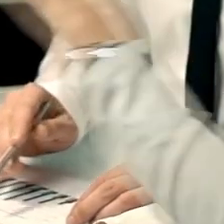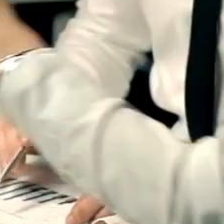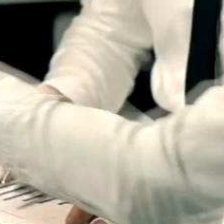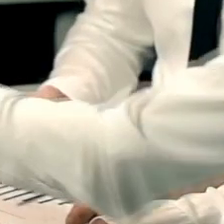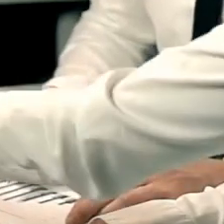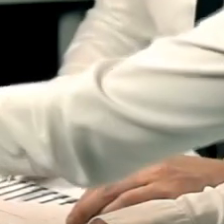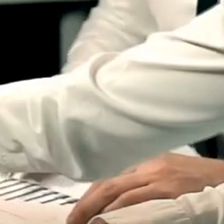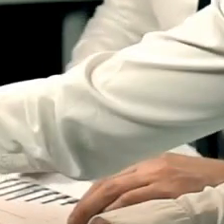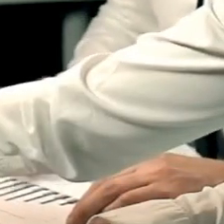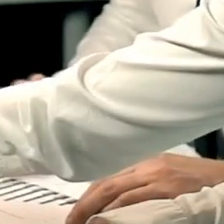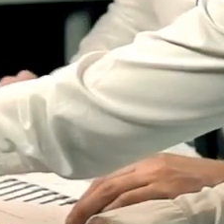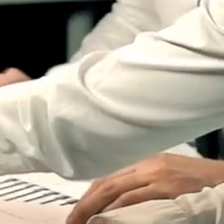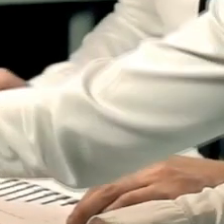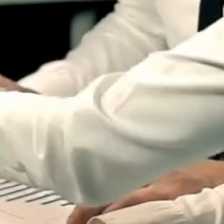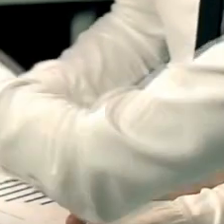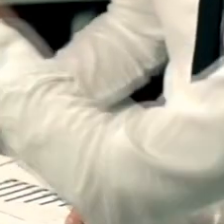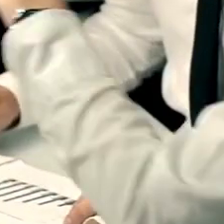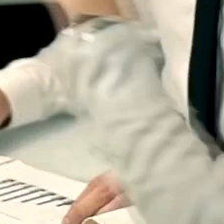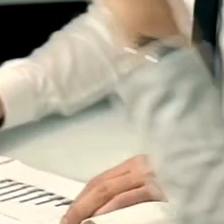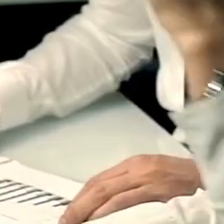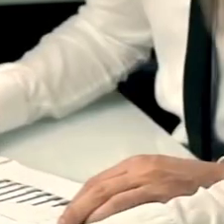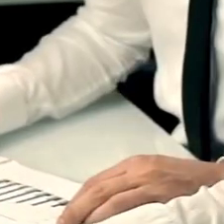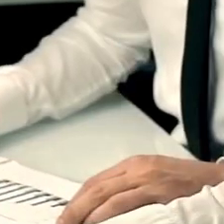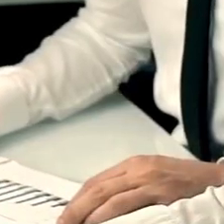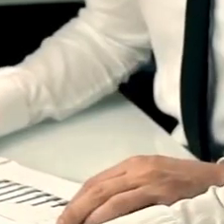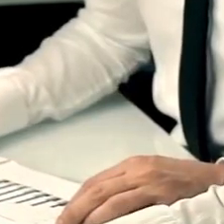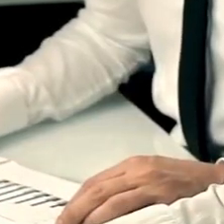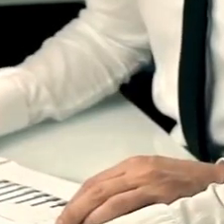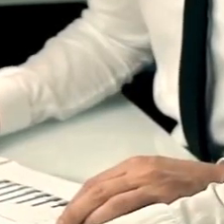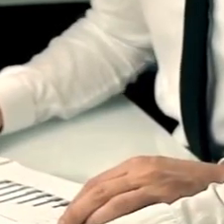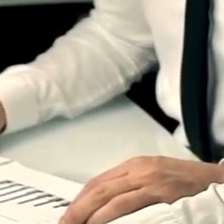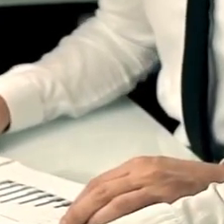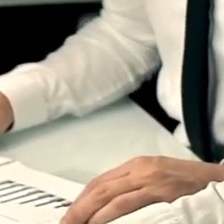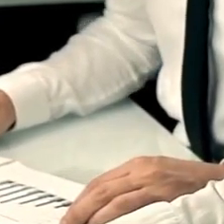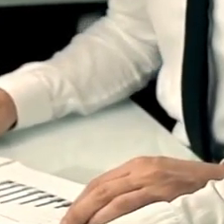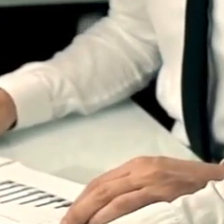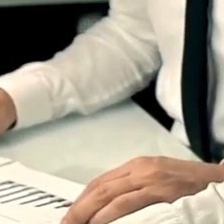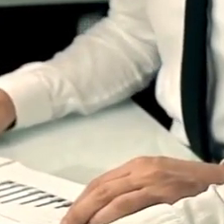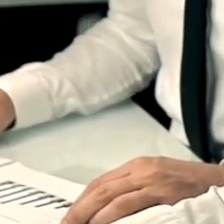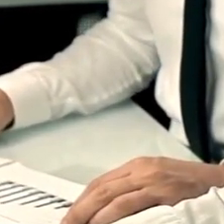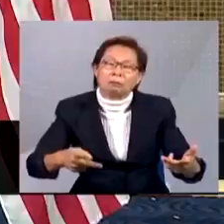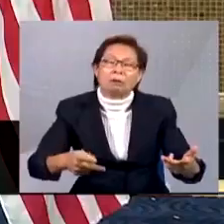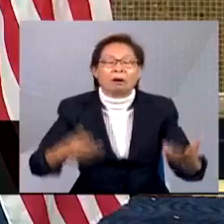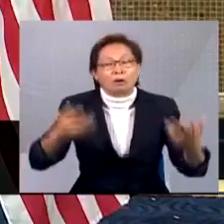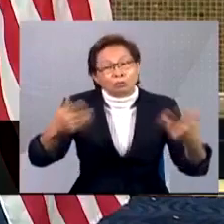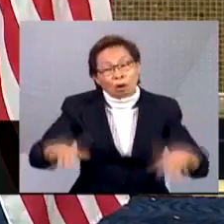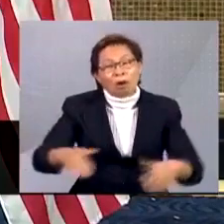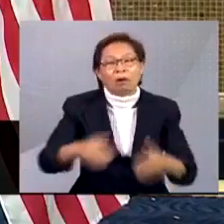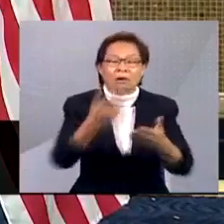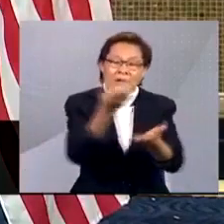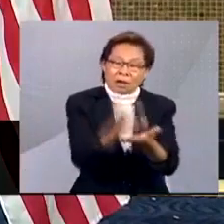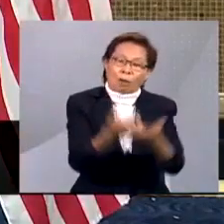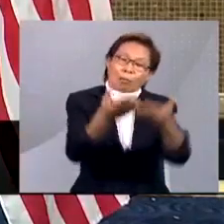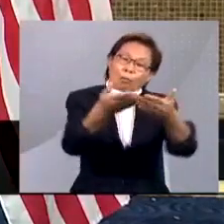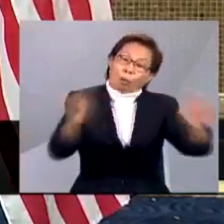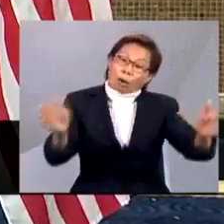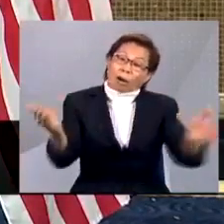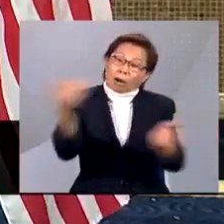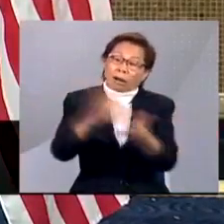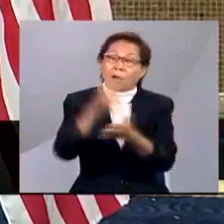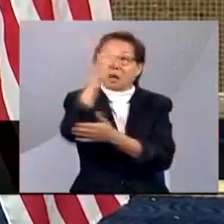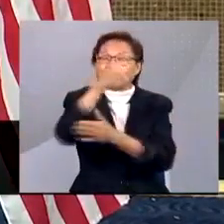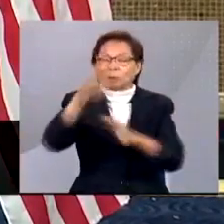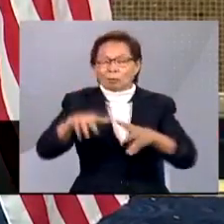termasuk untuk membayar gaji pekerja dan sewa premis. Dan setelah ekonomi dibuka semula, kerajaan juga